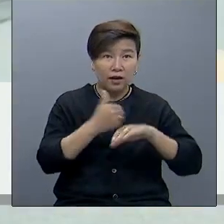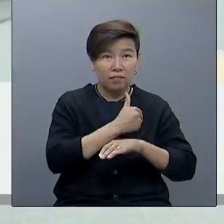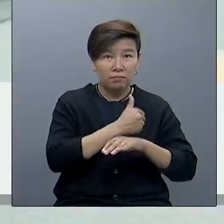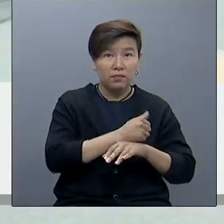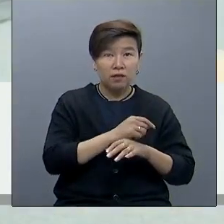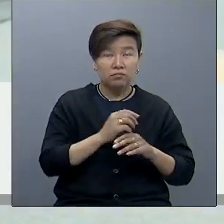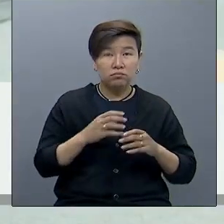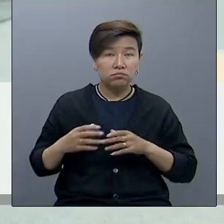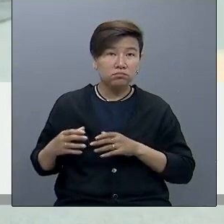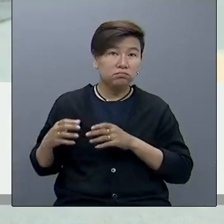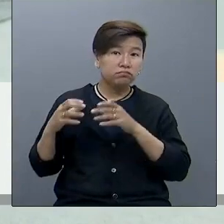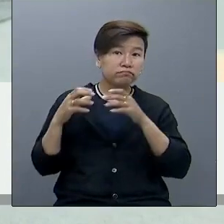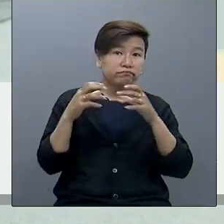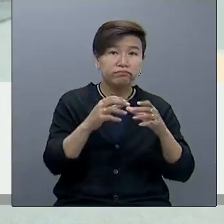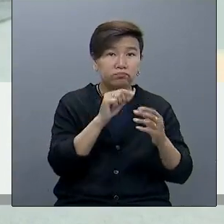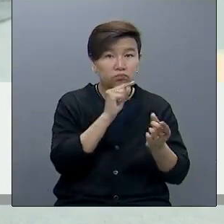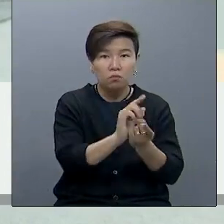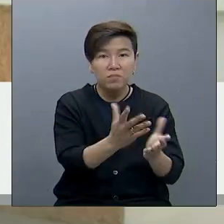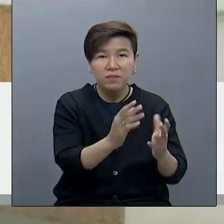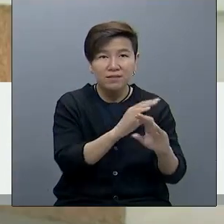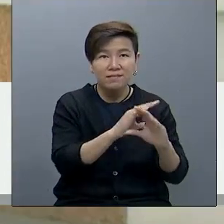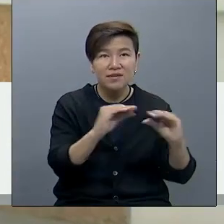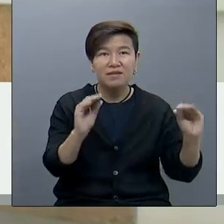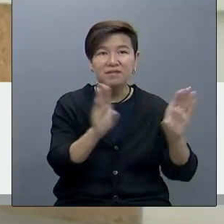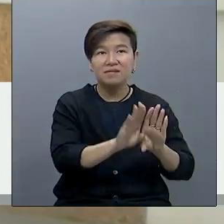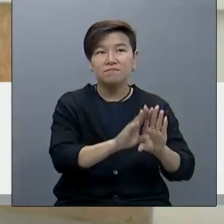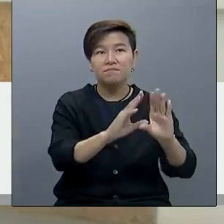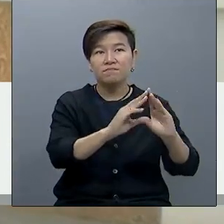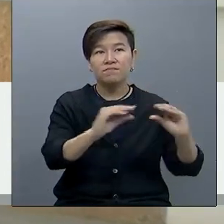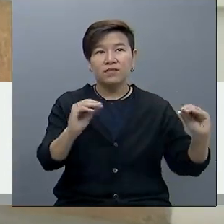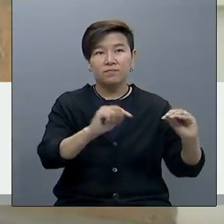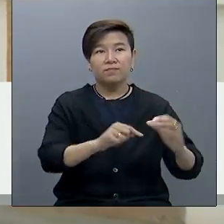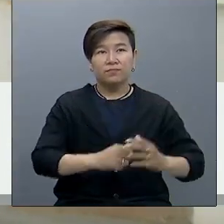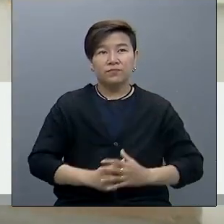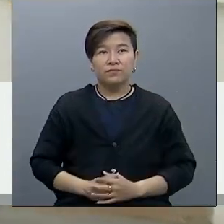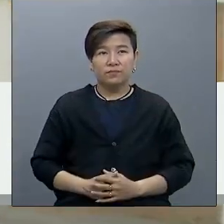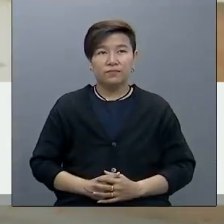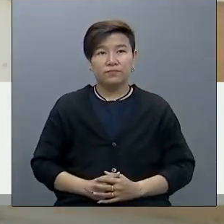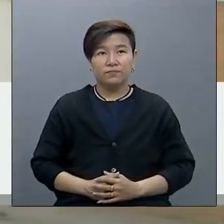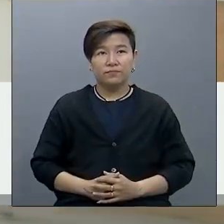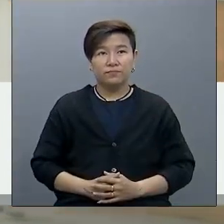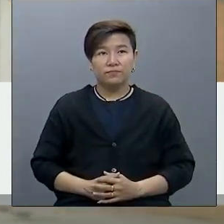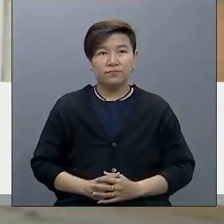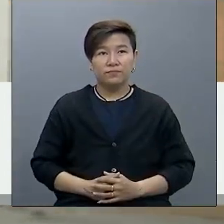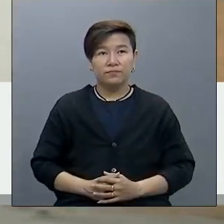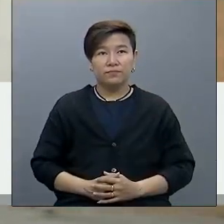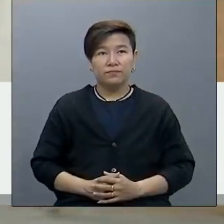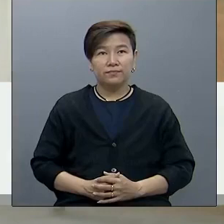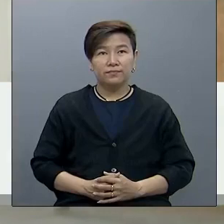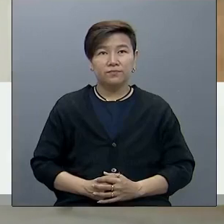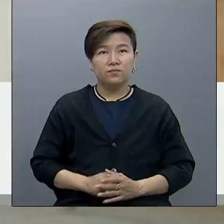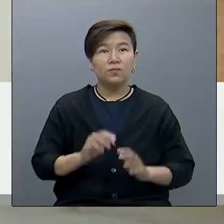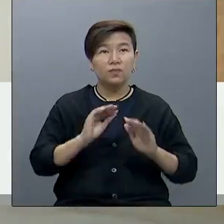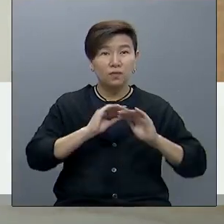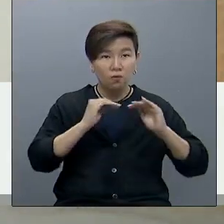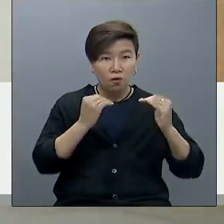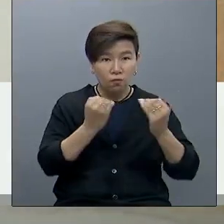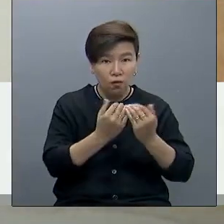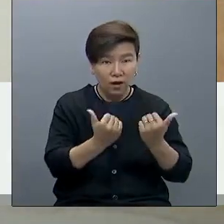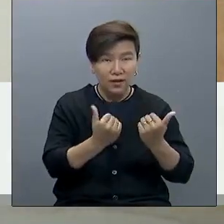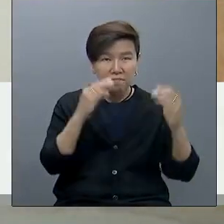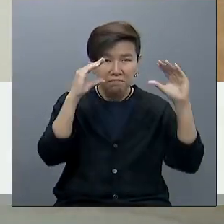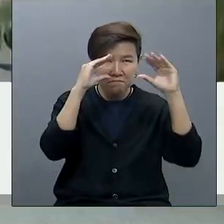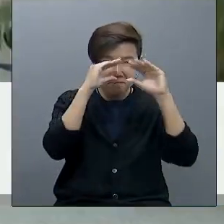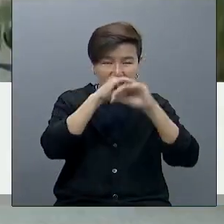ชินวัตรเดินทางเข้าไปที่บ้านนะคะเพราะว่าตามนัดหมายวันนี้ครอบครัวชินวัตรจะร่วมรับประทานอาหารกันในช่วงค่